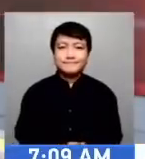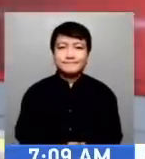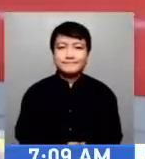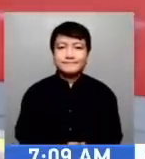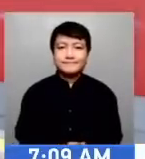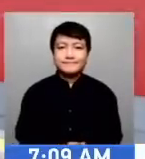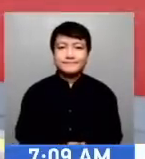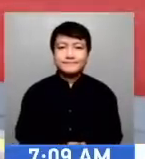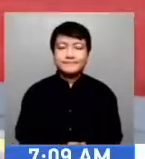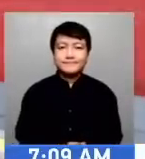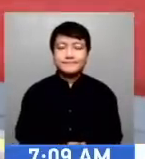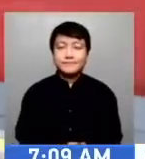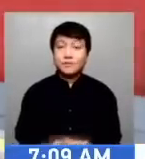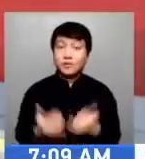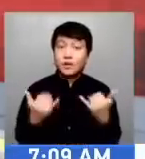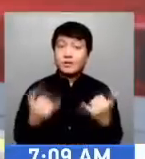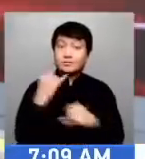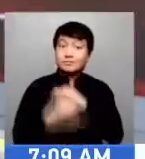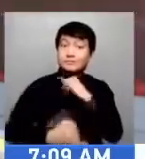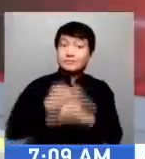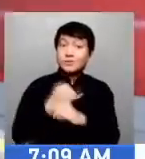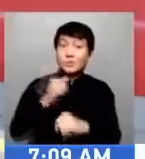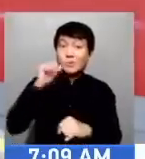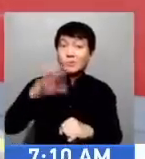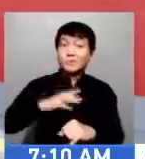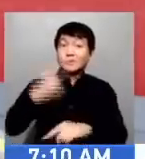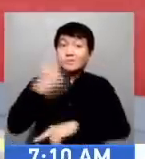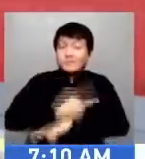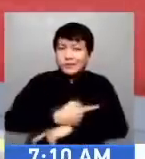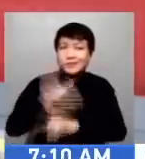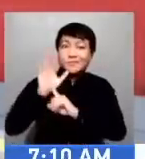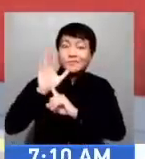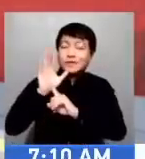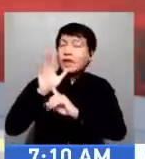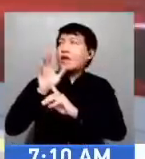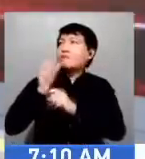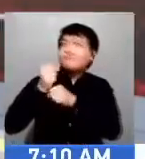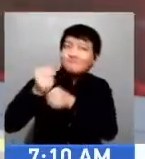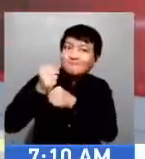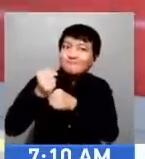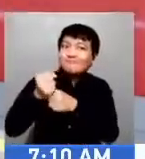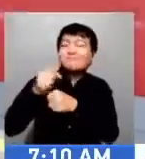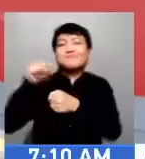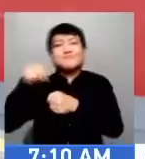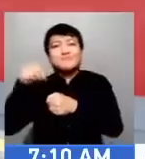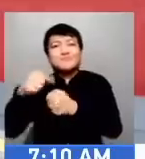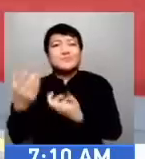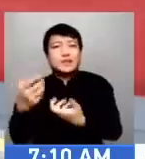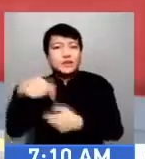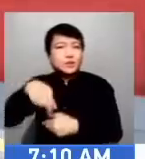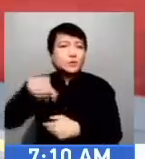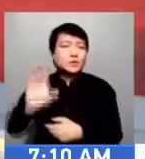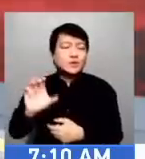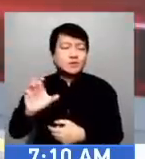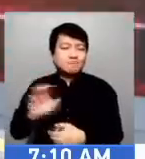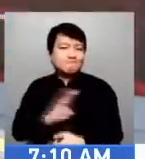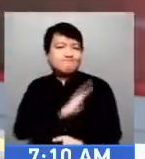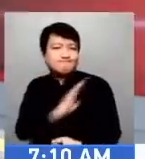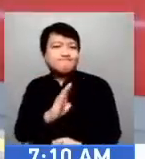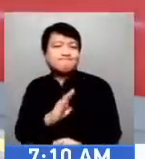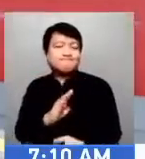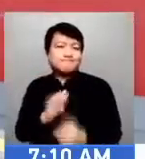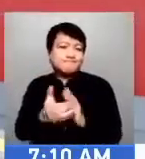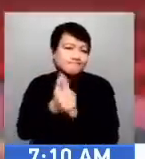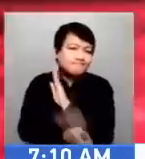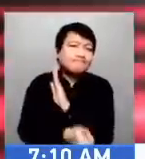Ngayong International Women's Day, may mga aktibidad sa Quezon City para ipagdiwang ang lakas, tapang at husay ng mga babae. At may unang balita